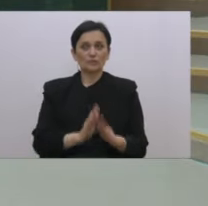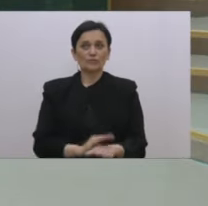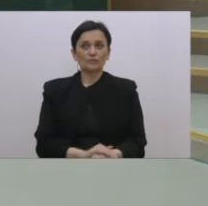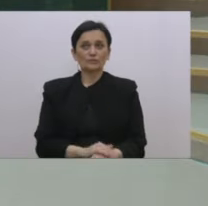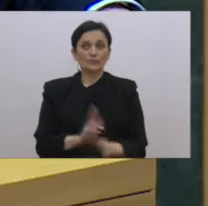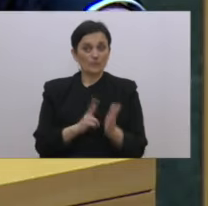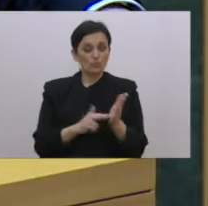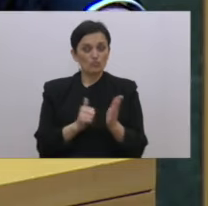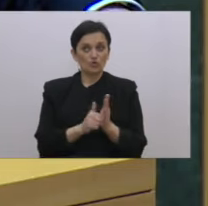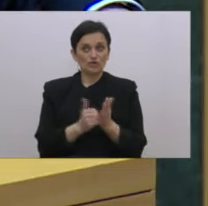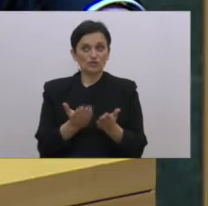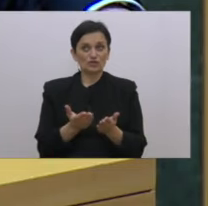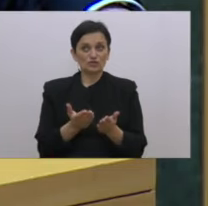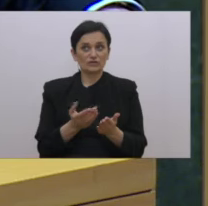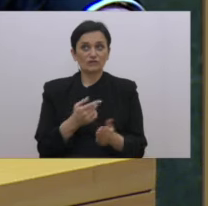Bodu şıhtı ra.